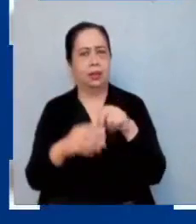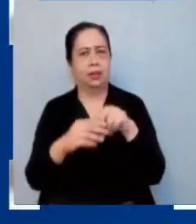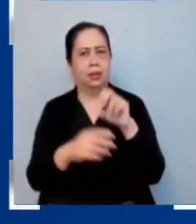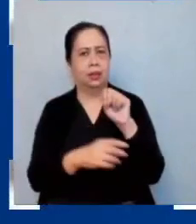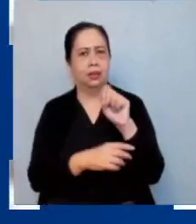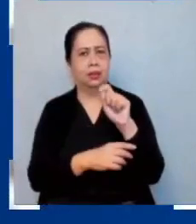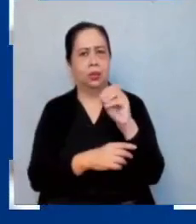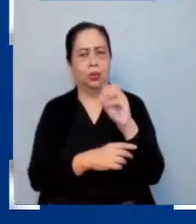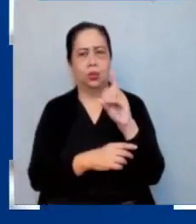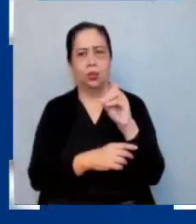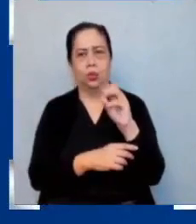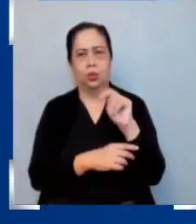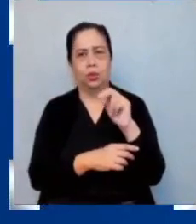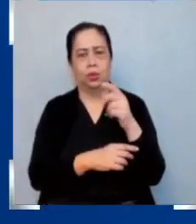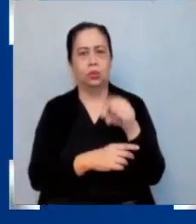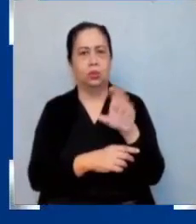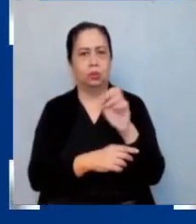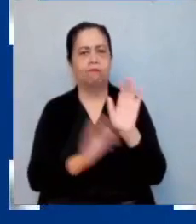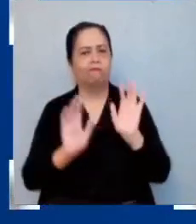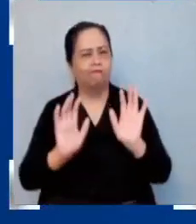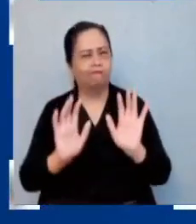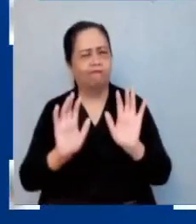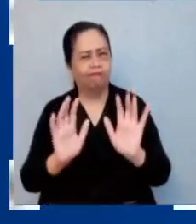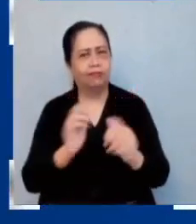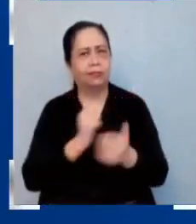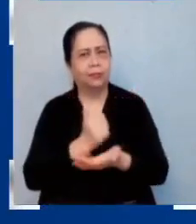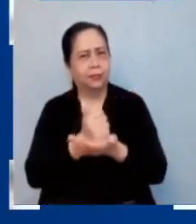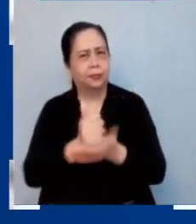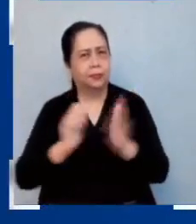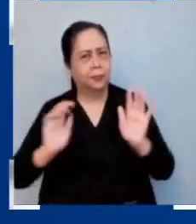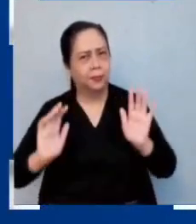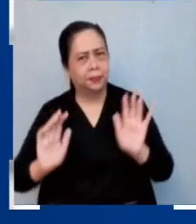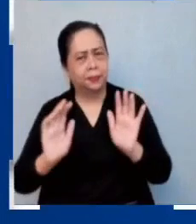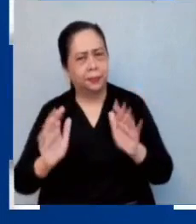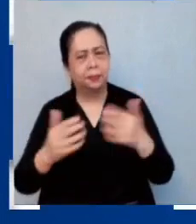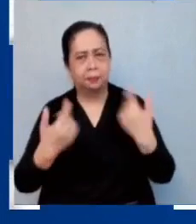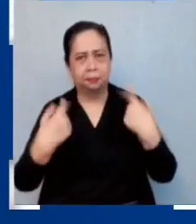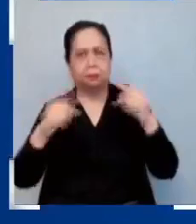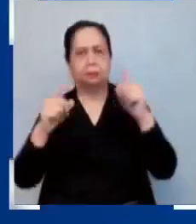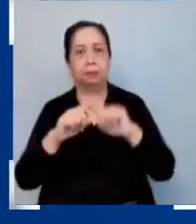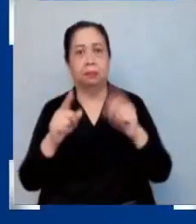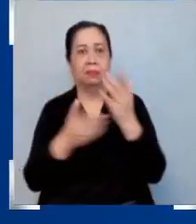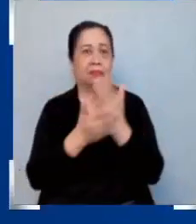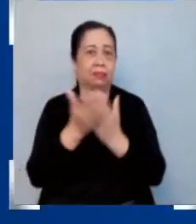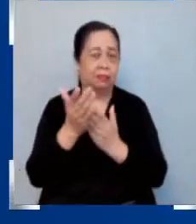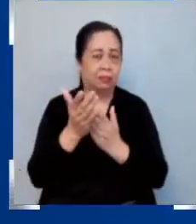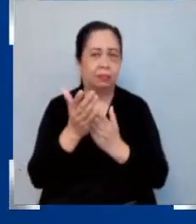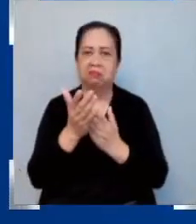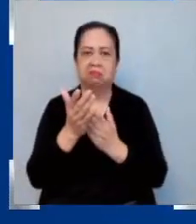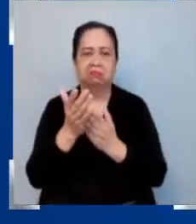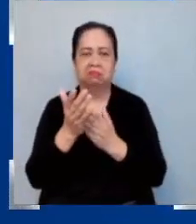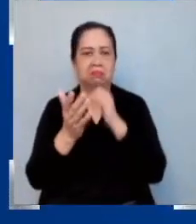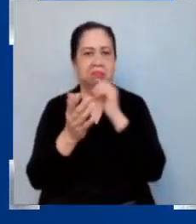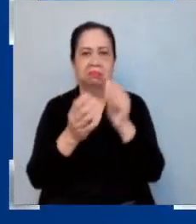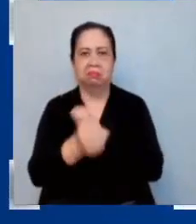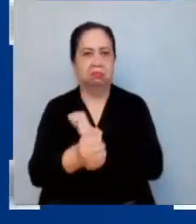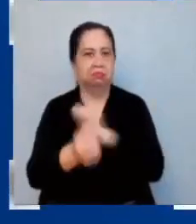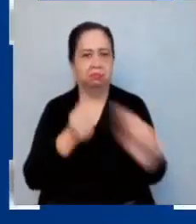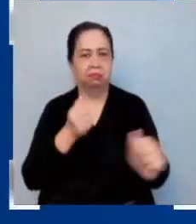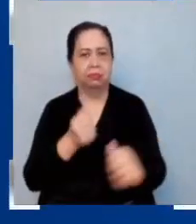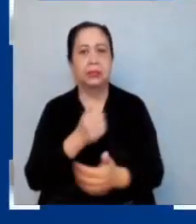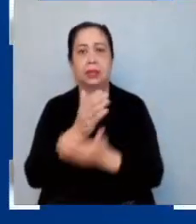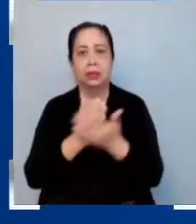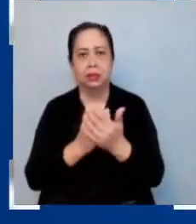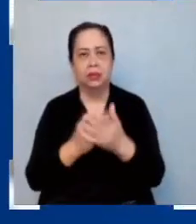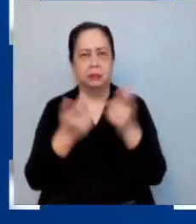City. Naiyahon naman ang closed van. Pero ilang sasakyan ang hindi nakatawid. May ilang sumubok tulad